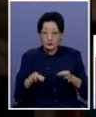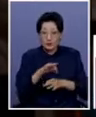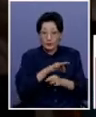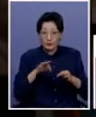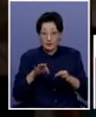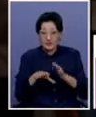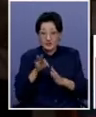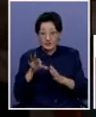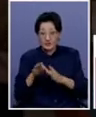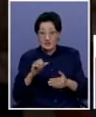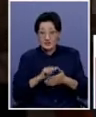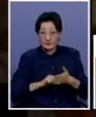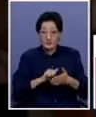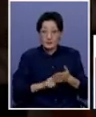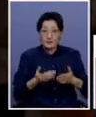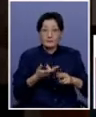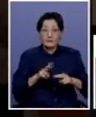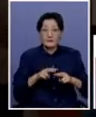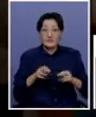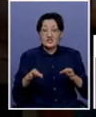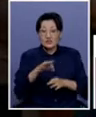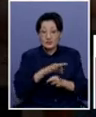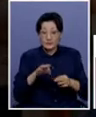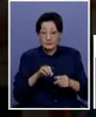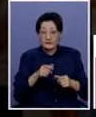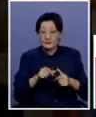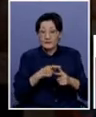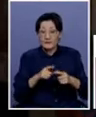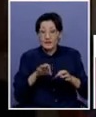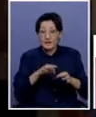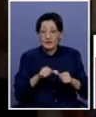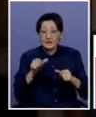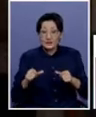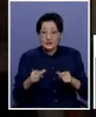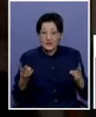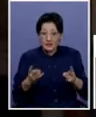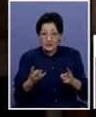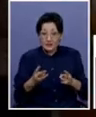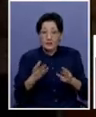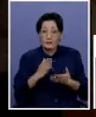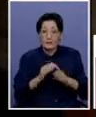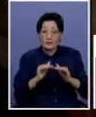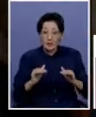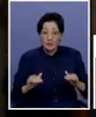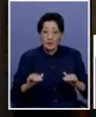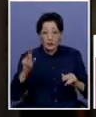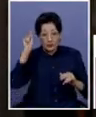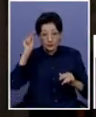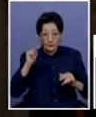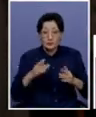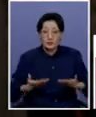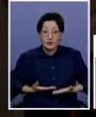таңдайтын себебіміз осы жетім немесе ерекше қажеттіліктер бар адам балалар оқитын немесе тұратын мекемелерді